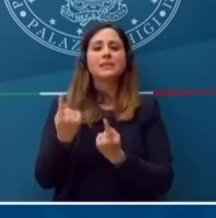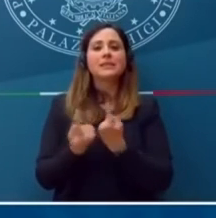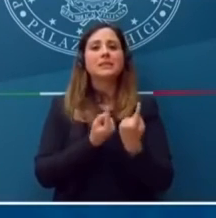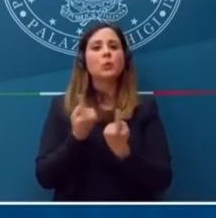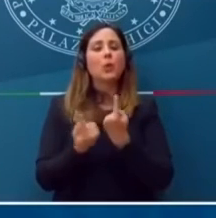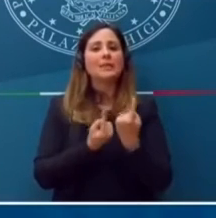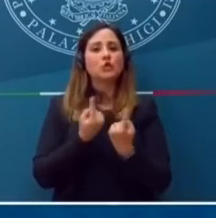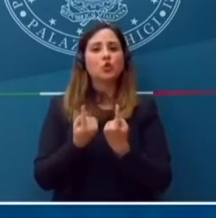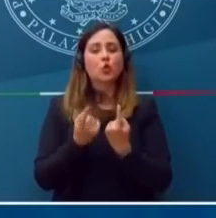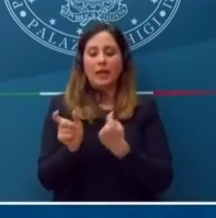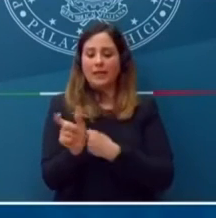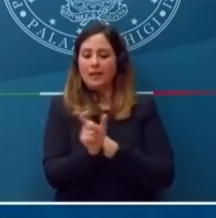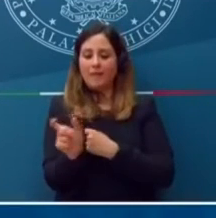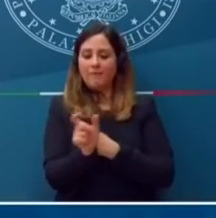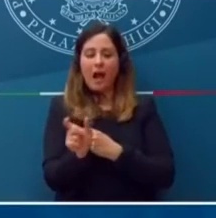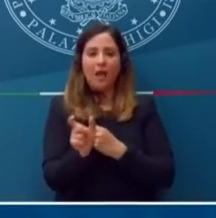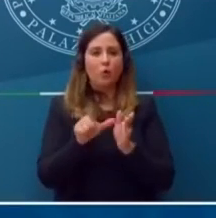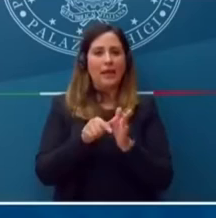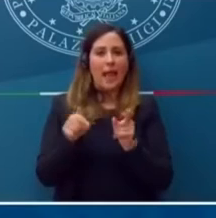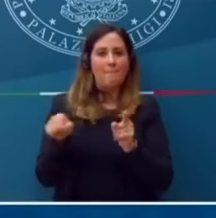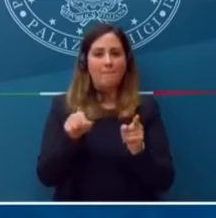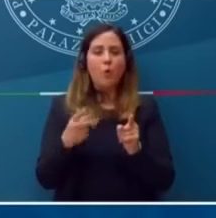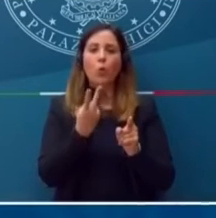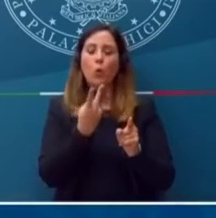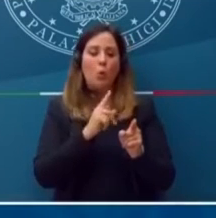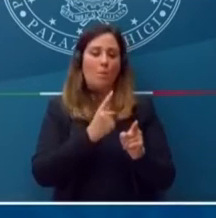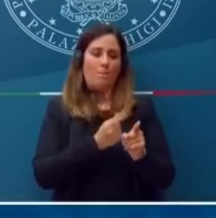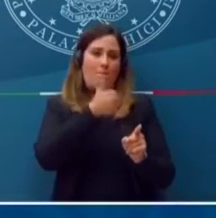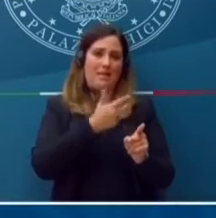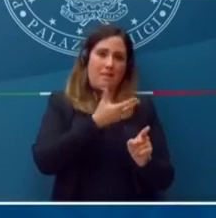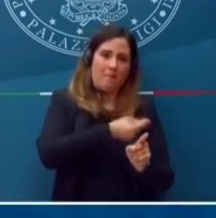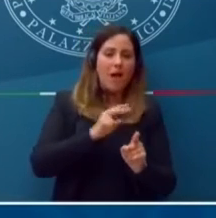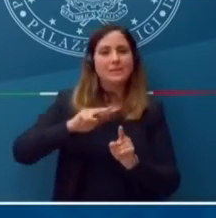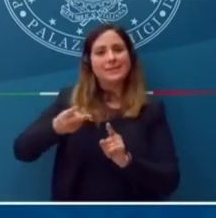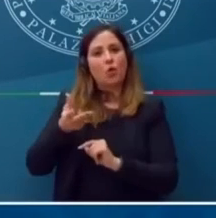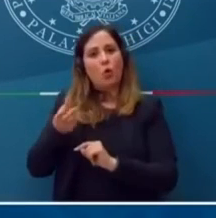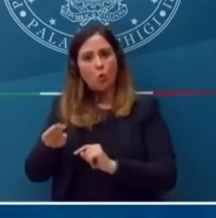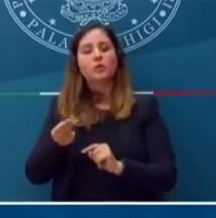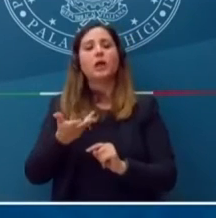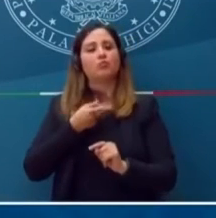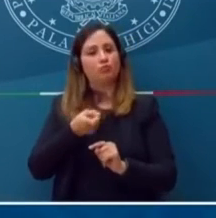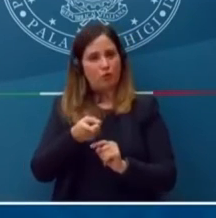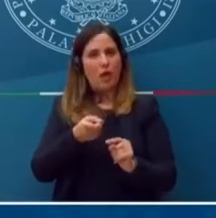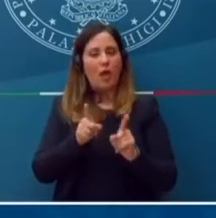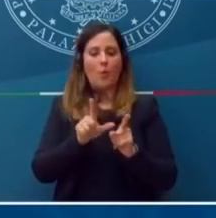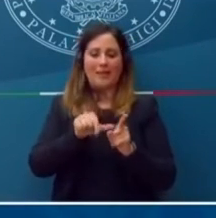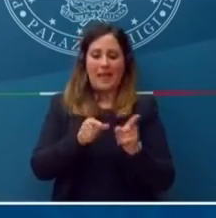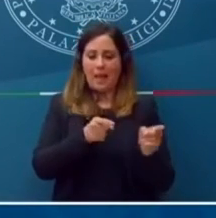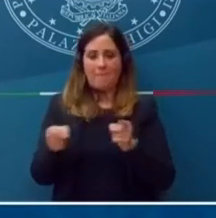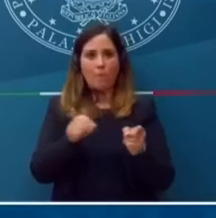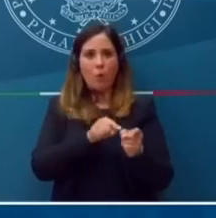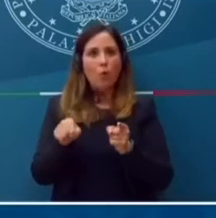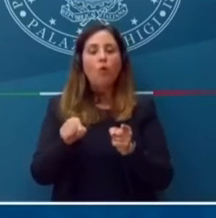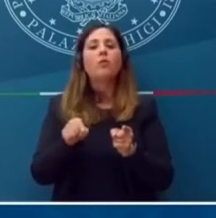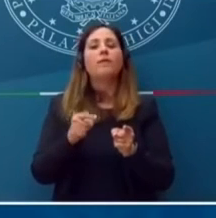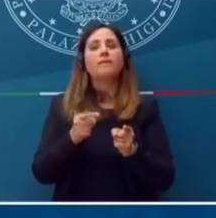le due dosi di vaccinazione, per dire in maniera molto chiara che alla luce delle evidenze